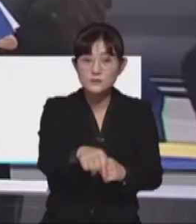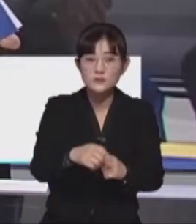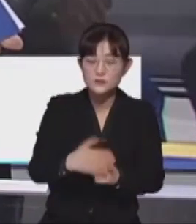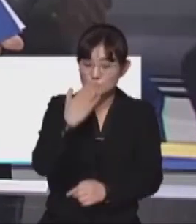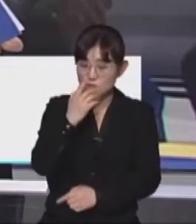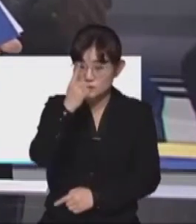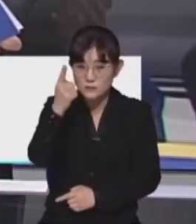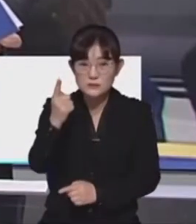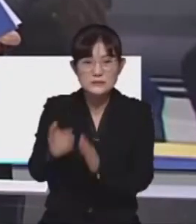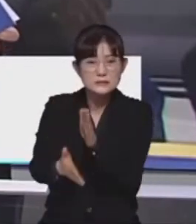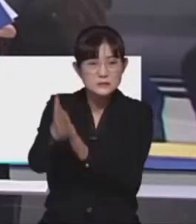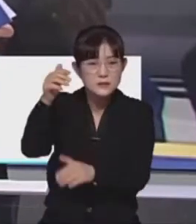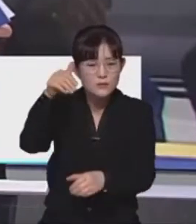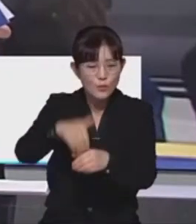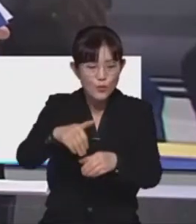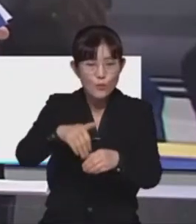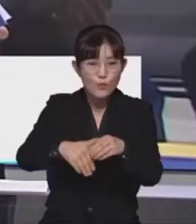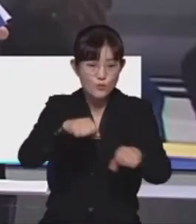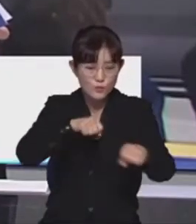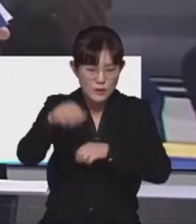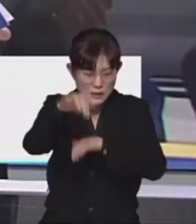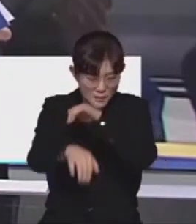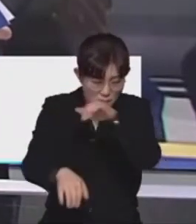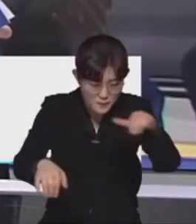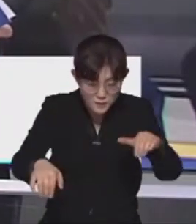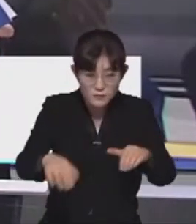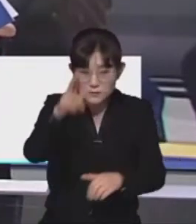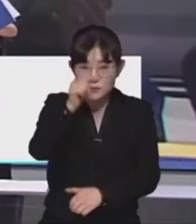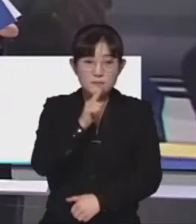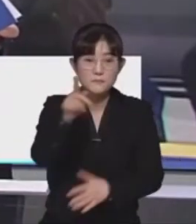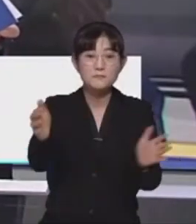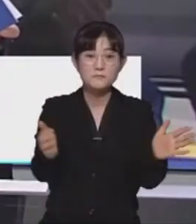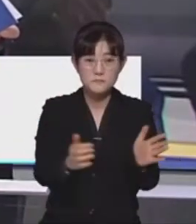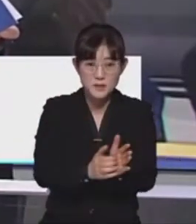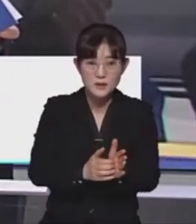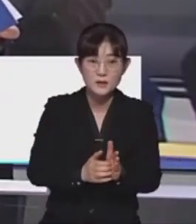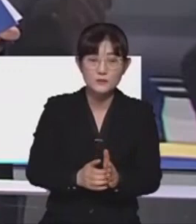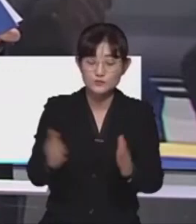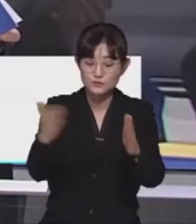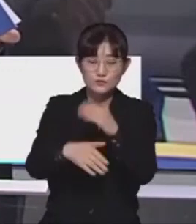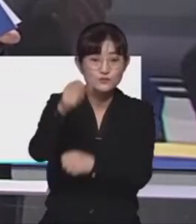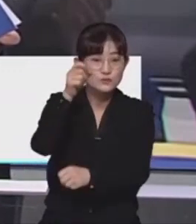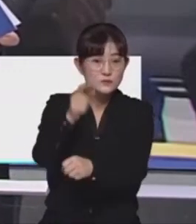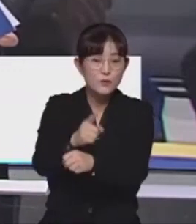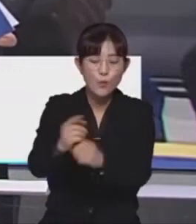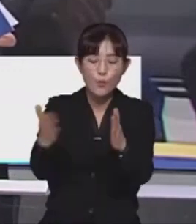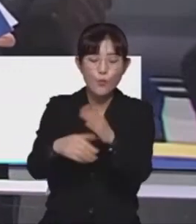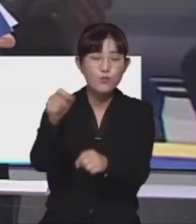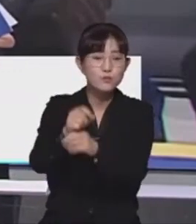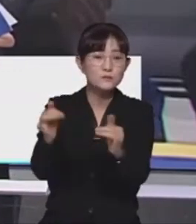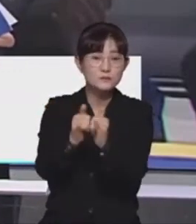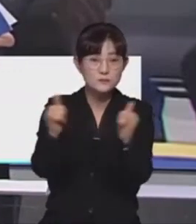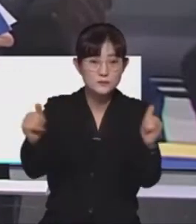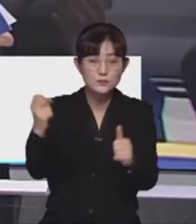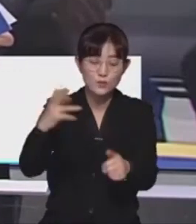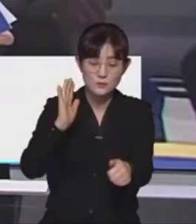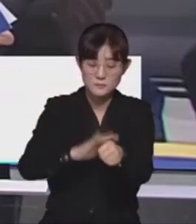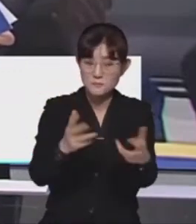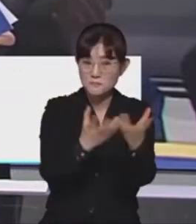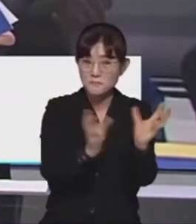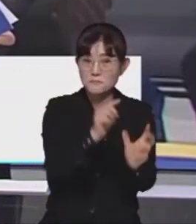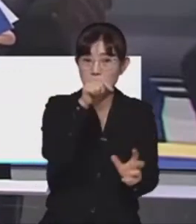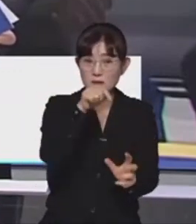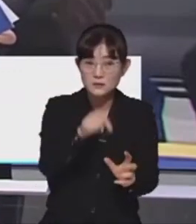의혹을 경찰에 고발했습니다. 순천시 전현직 공무원과 보조금을 지원받는 단체, 심지어 통장까지